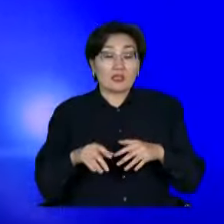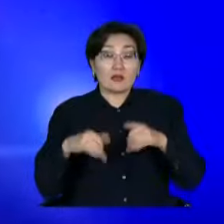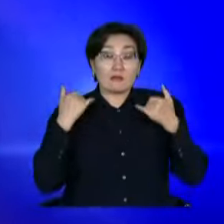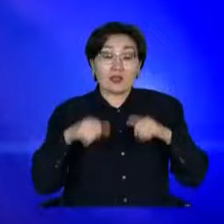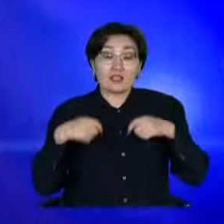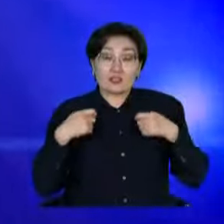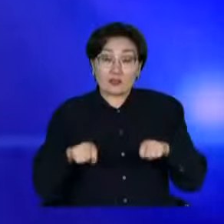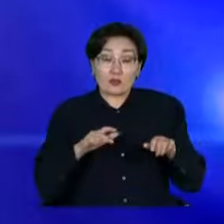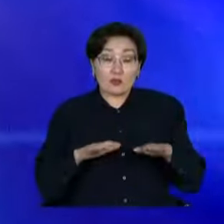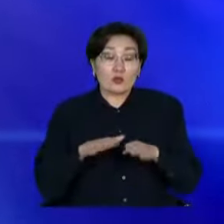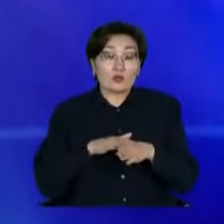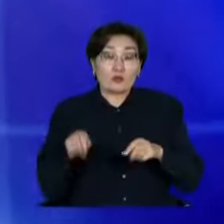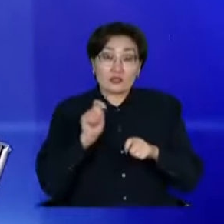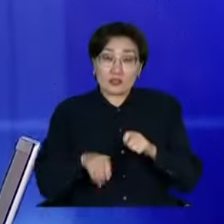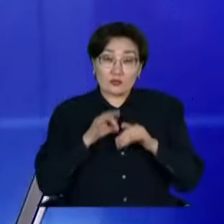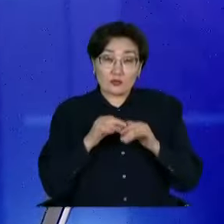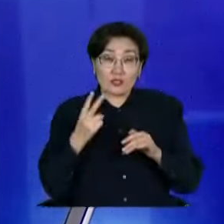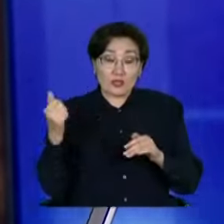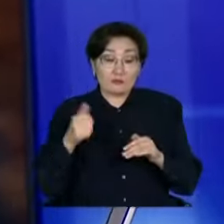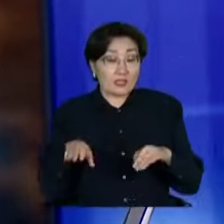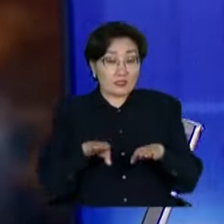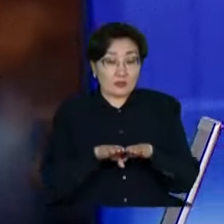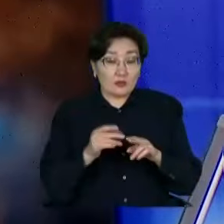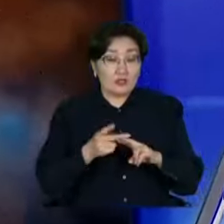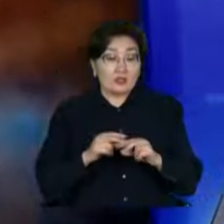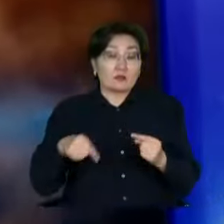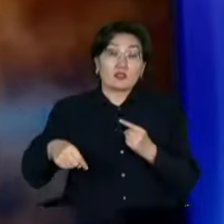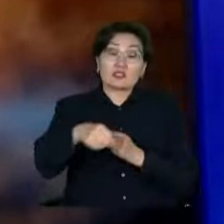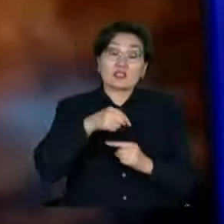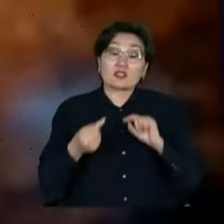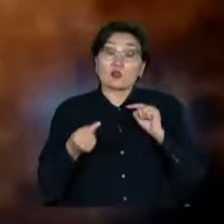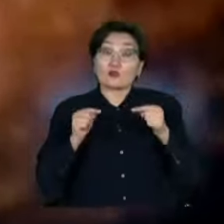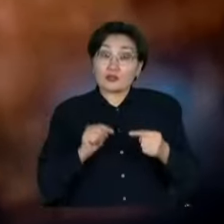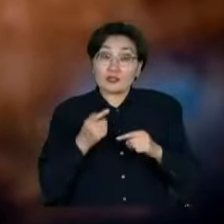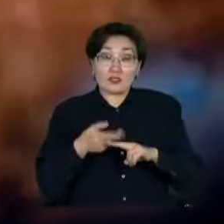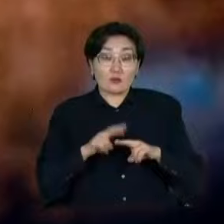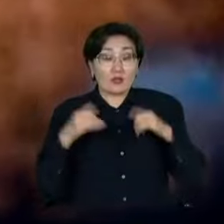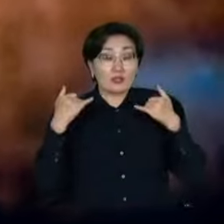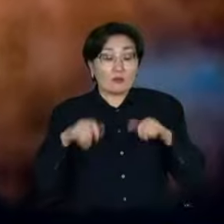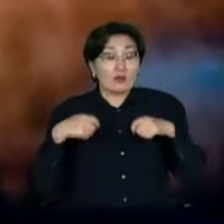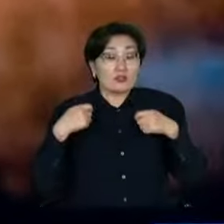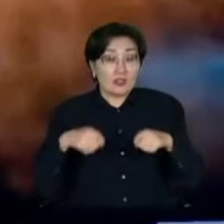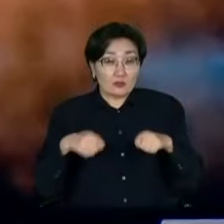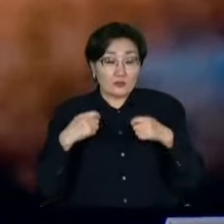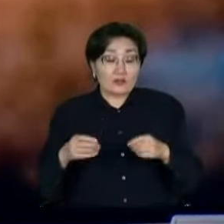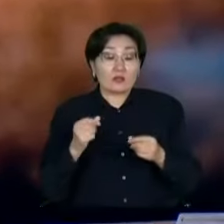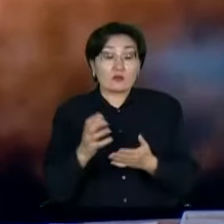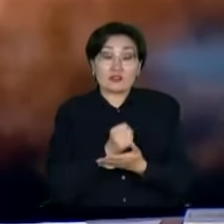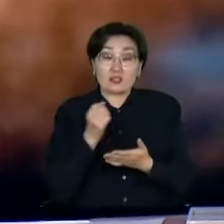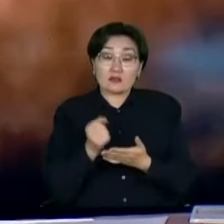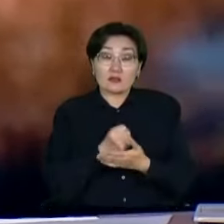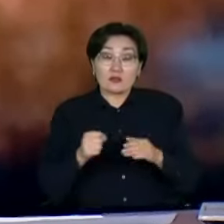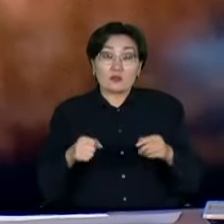толықтай тексерістен өту үшін екі аптаға жабылды. Ал бұған кәсіпкерлер наразы, өйткені мал сатып, нәпақа табатындар сауда орны